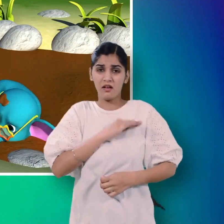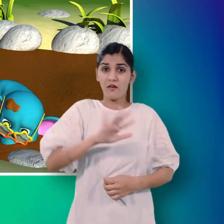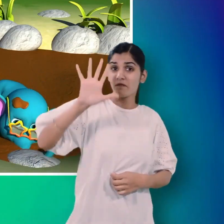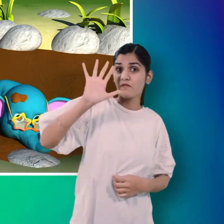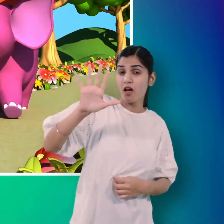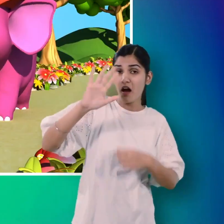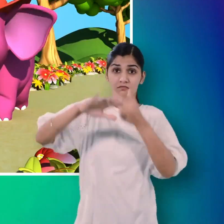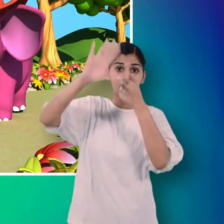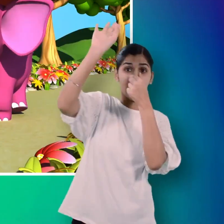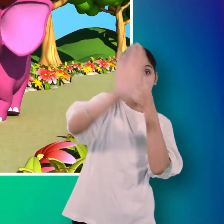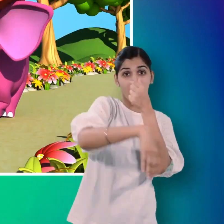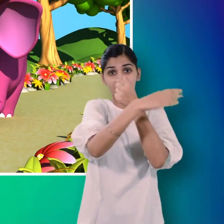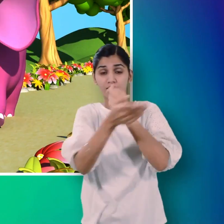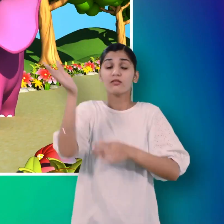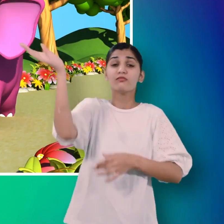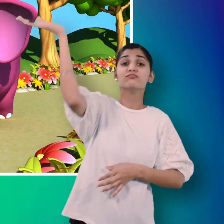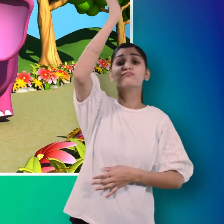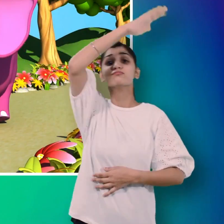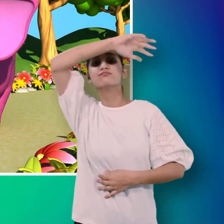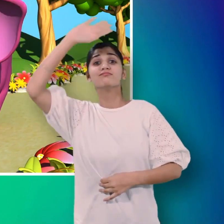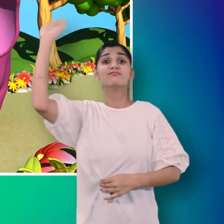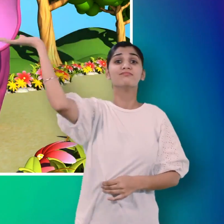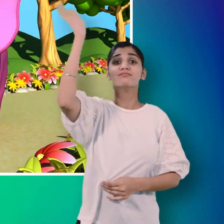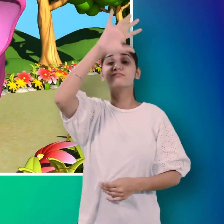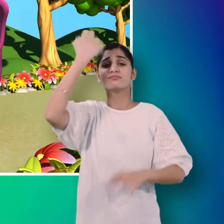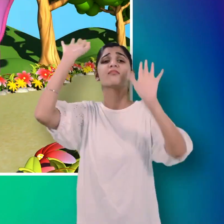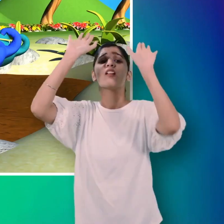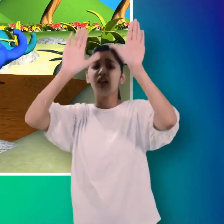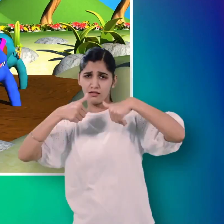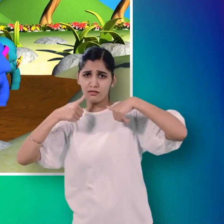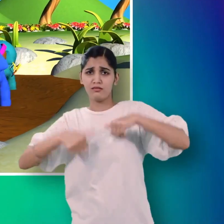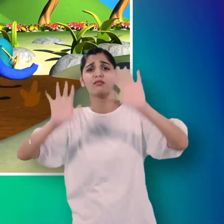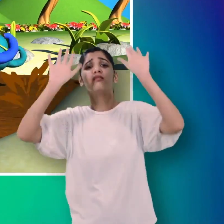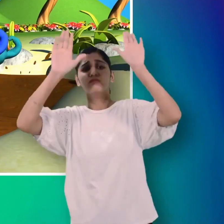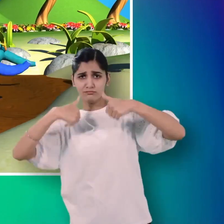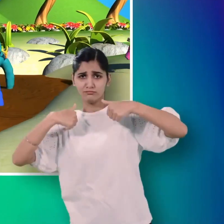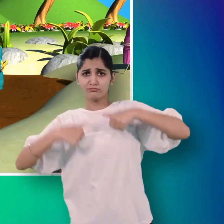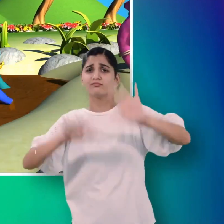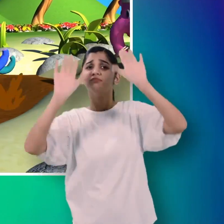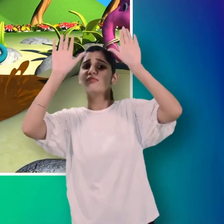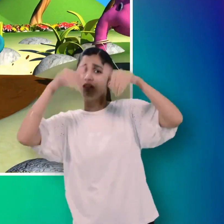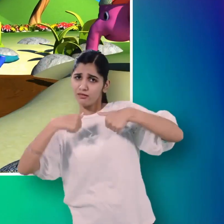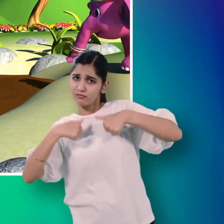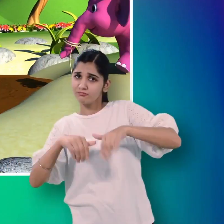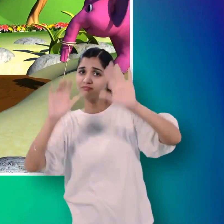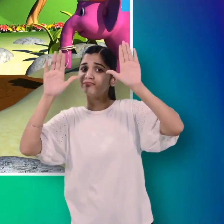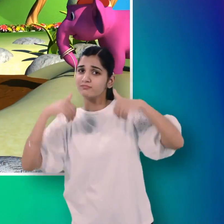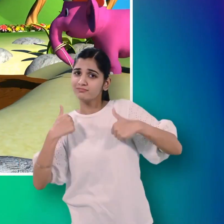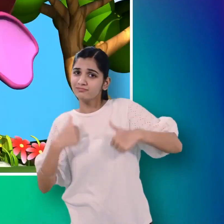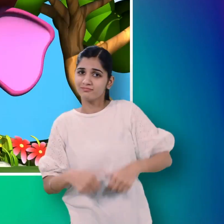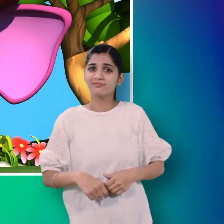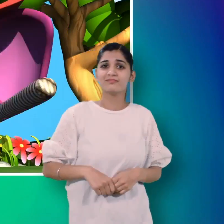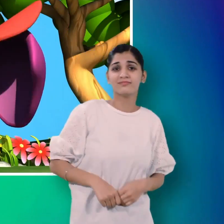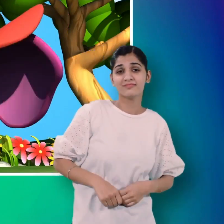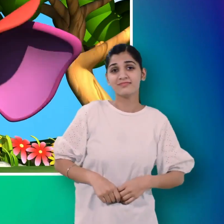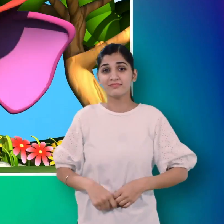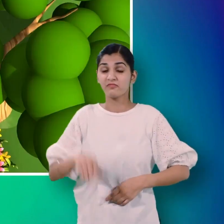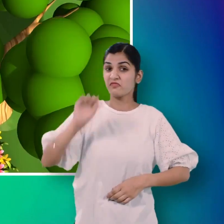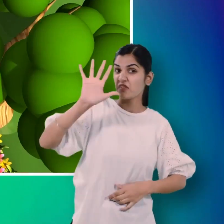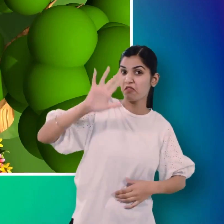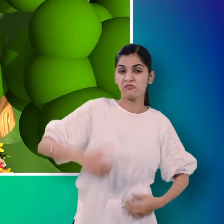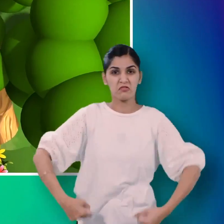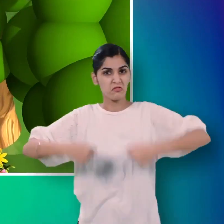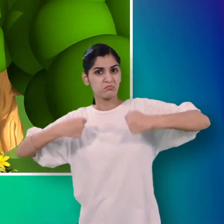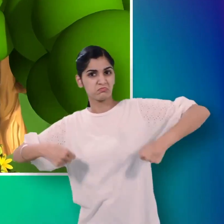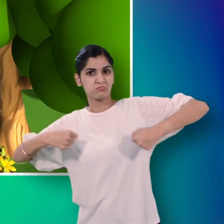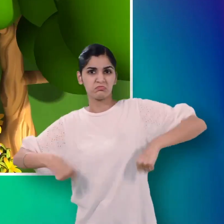डरे, पांचवें हाथी को इशारे से बुलाया, इधर आ इधर आ इधर आ। हाँ,